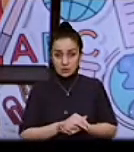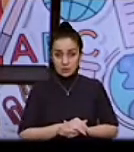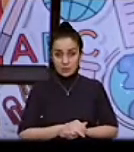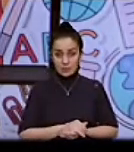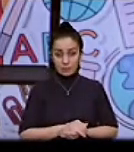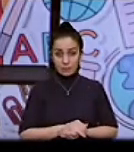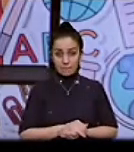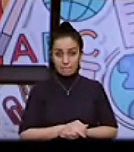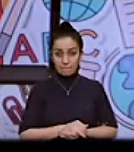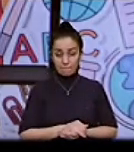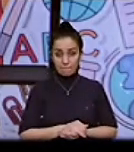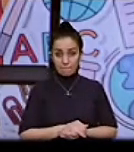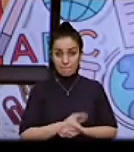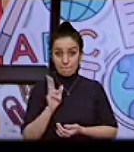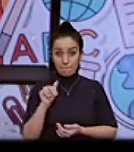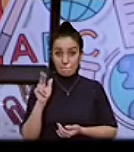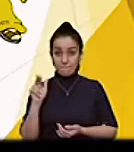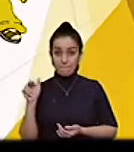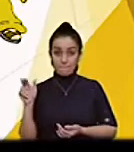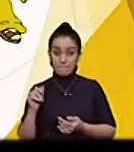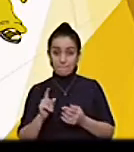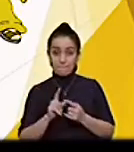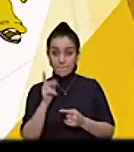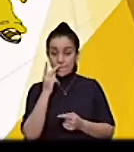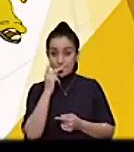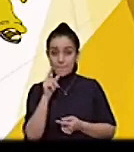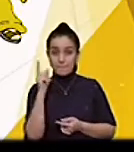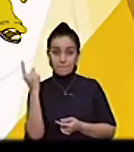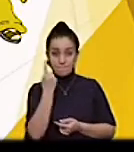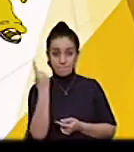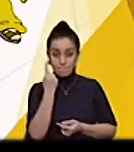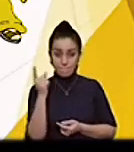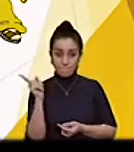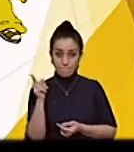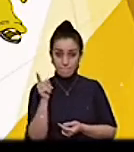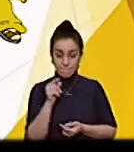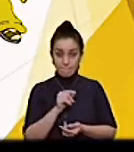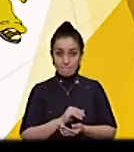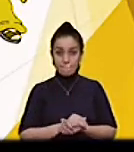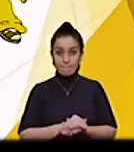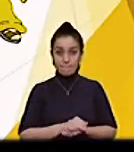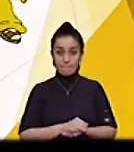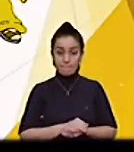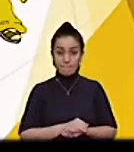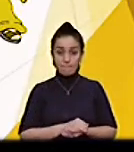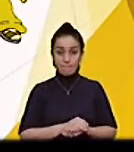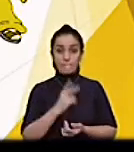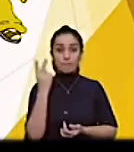части. Начинаем закрашивать. Первую часть,